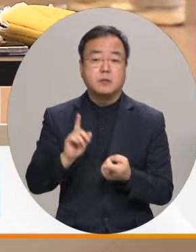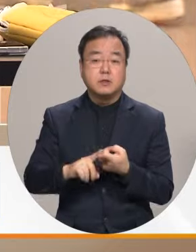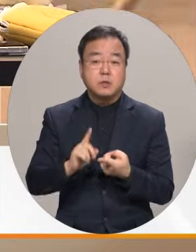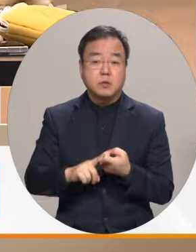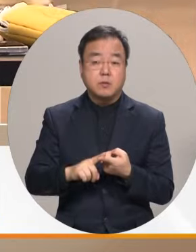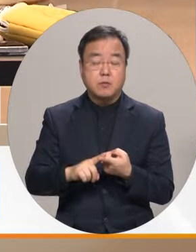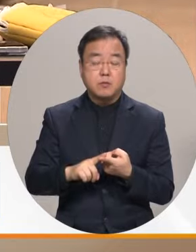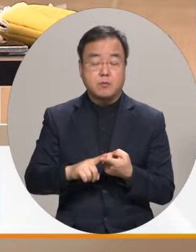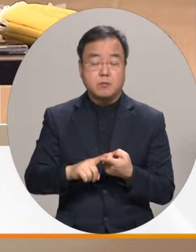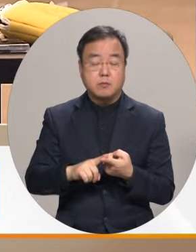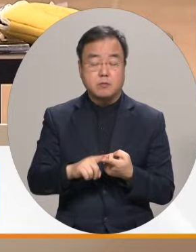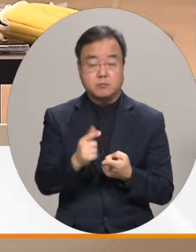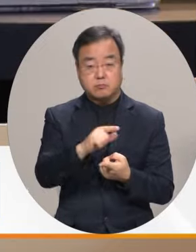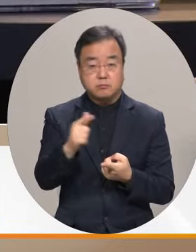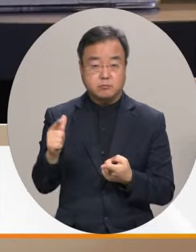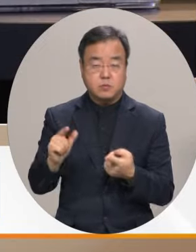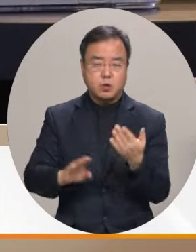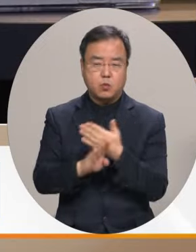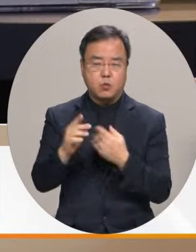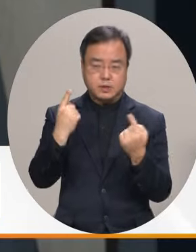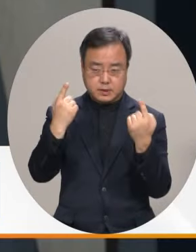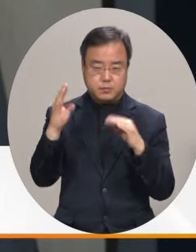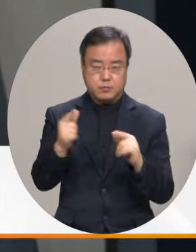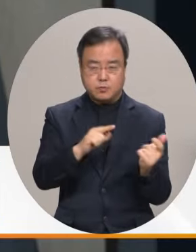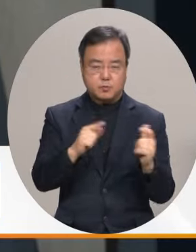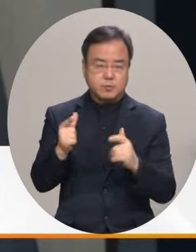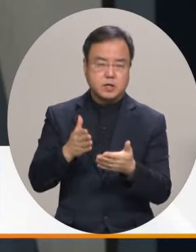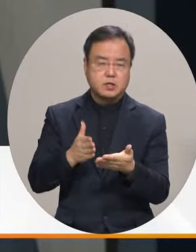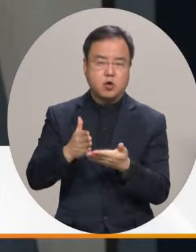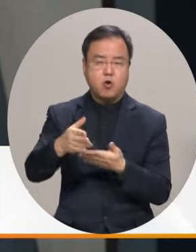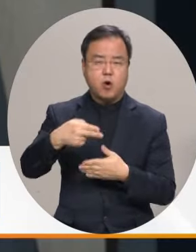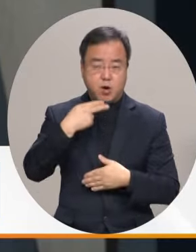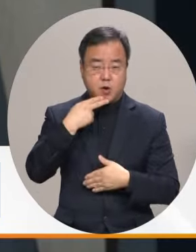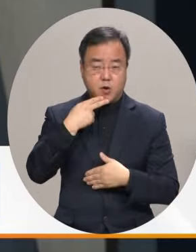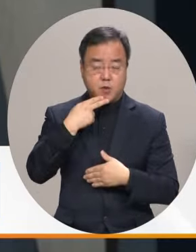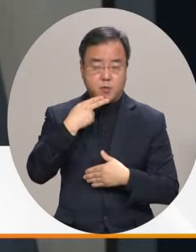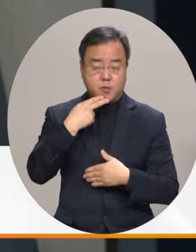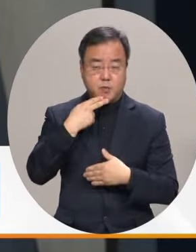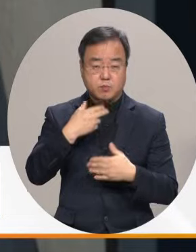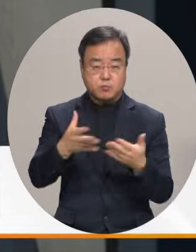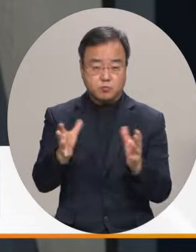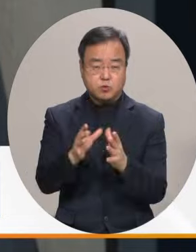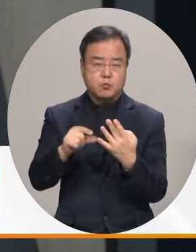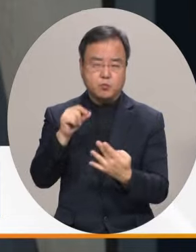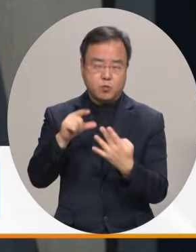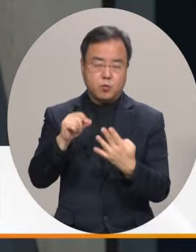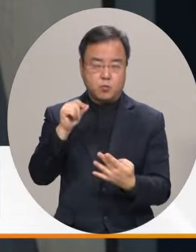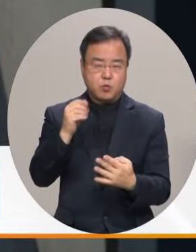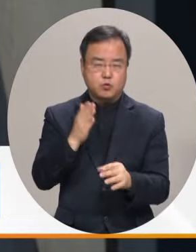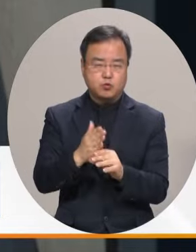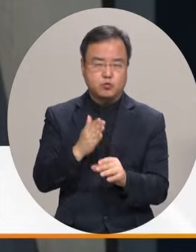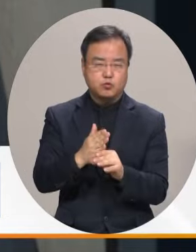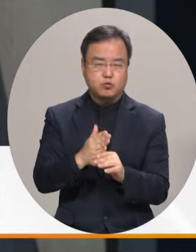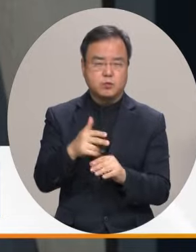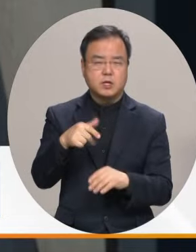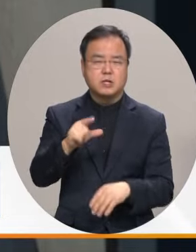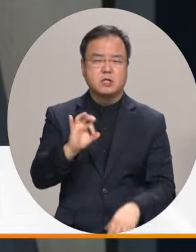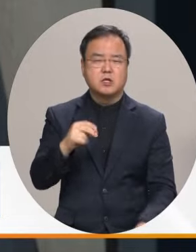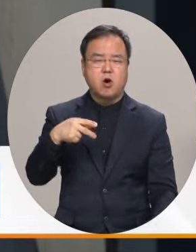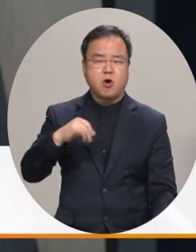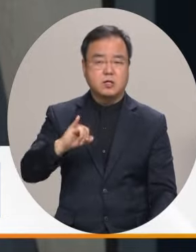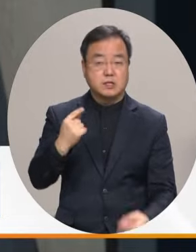상당수의 대학들은 무전공 전역을 확대시키면서 정시의 확대보다는 수시의 확대의 무게를 실을 가능성이 좀 높다라고